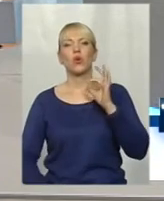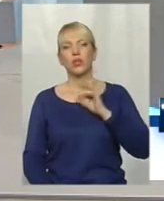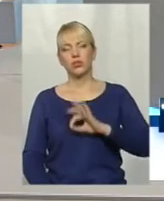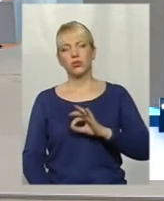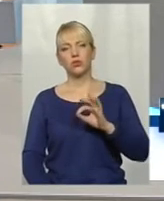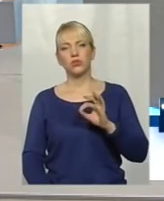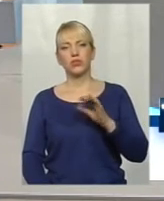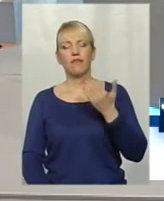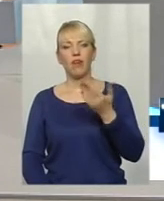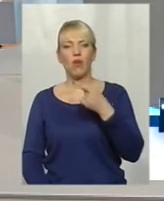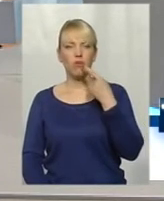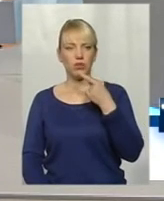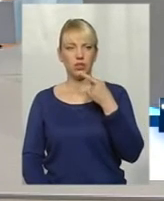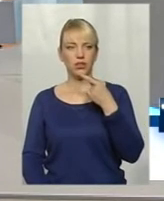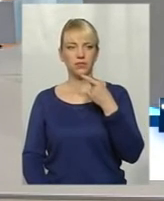за